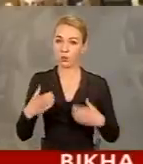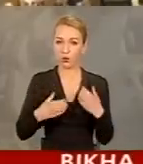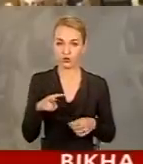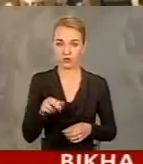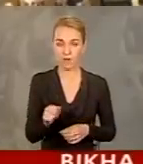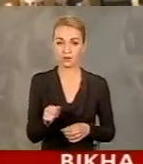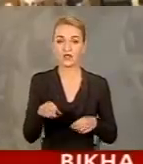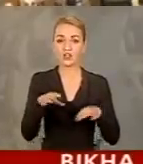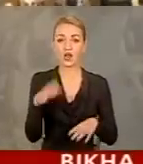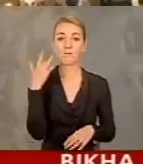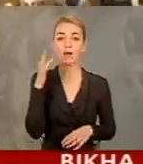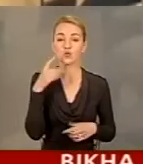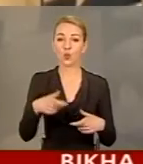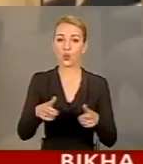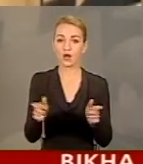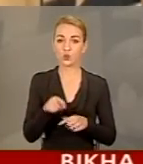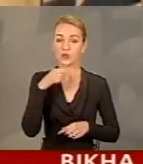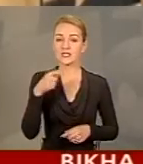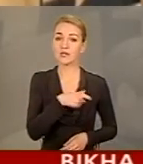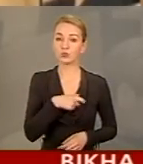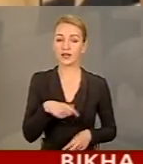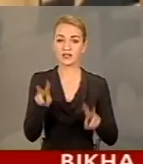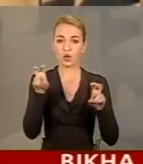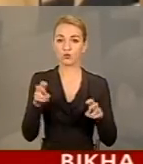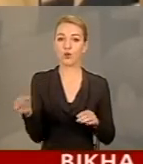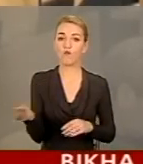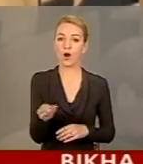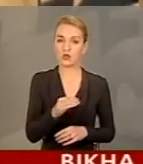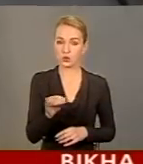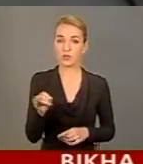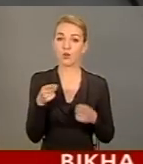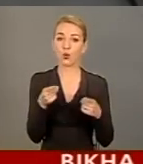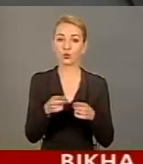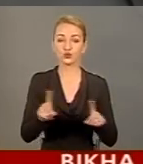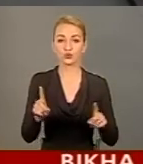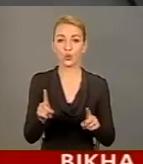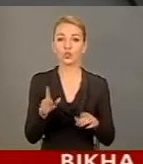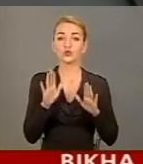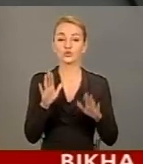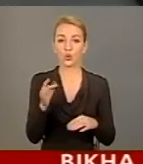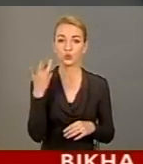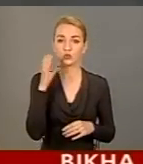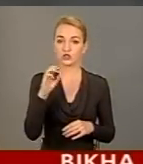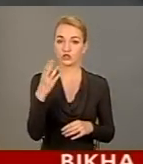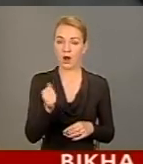сполошила. Рішення американського конгресу російські депутати називають провокацією і погрожують, щойно США почнуть